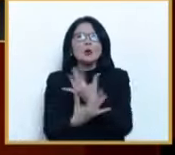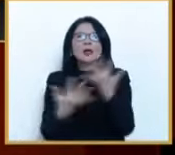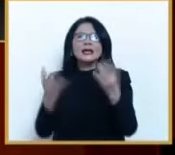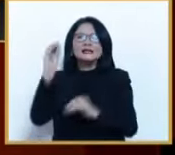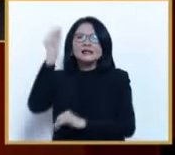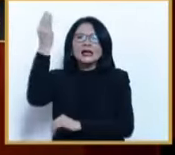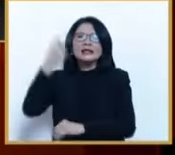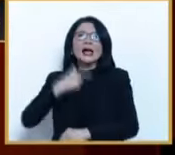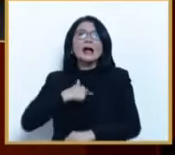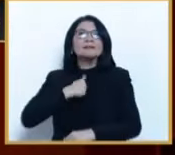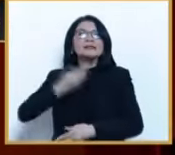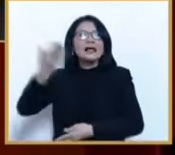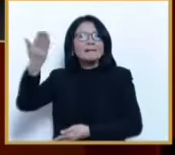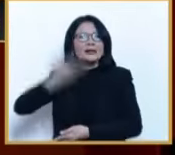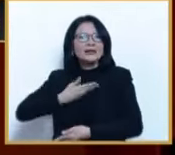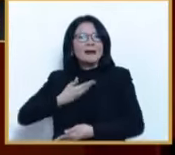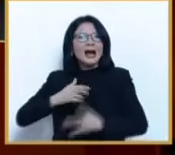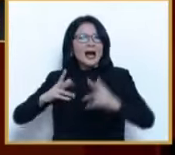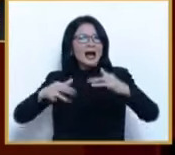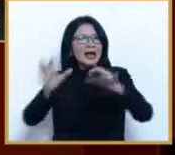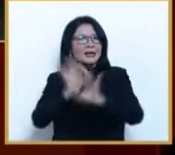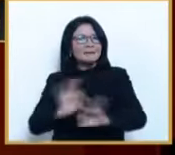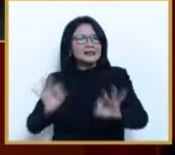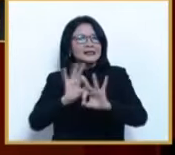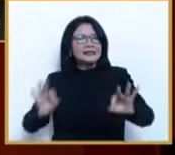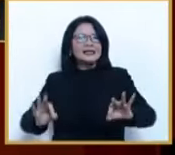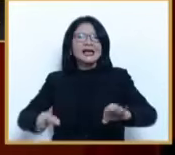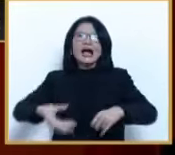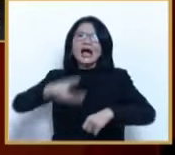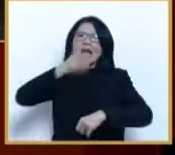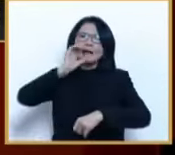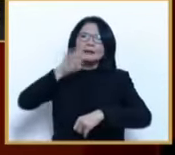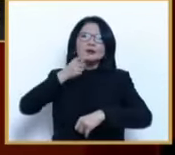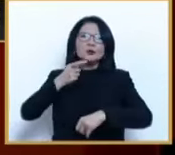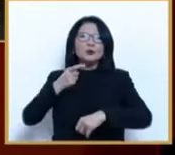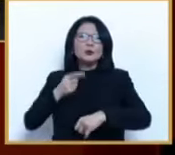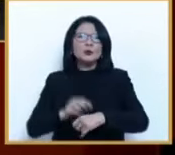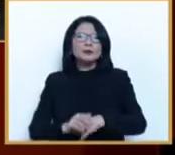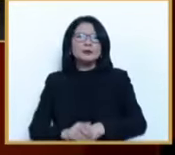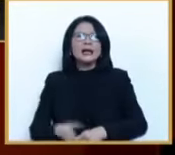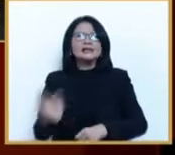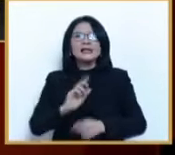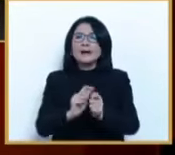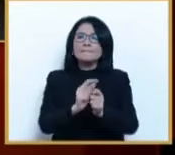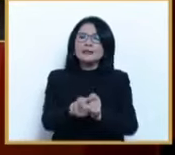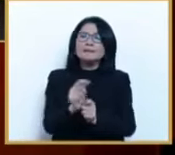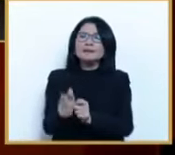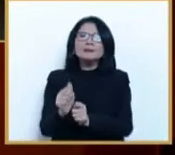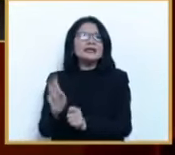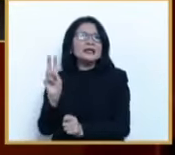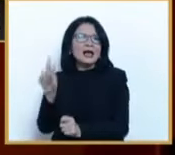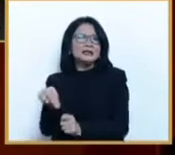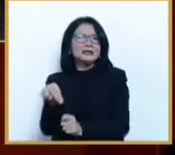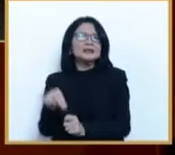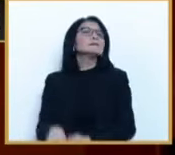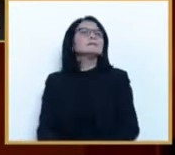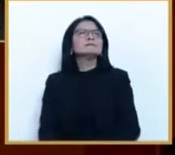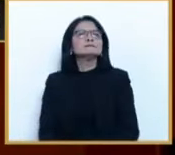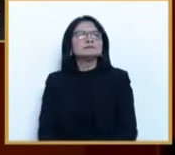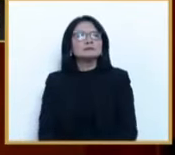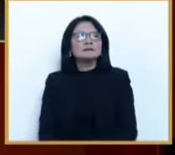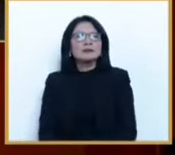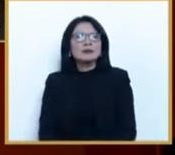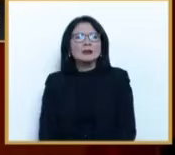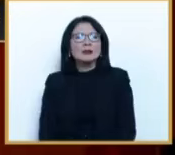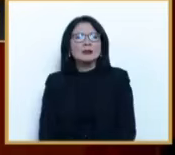Jakarta bisa menerima air bersih air minum tidak perlu membeli galon lagi nah pertanyaannya apak